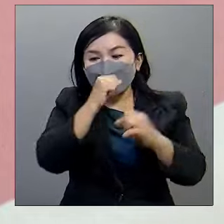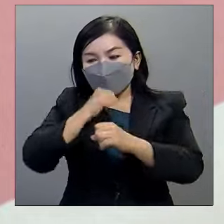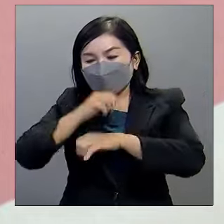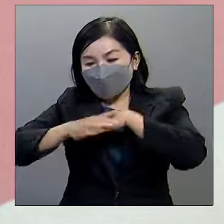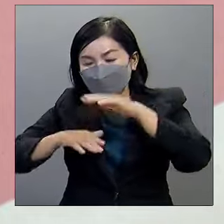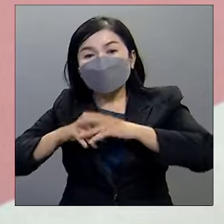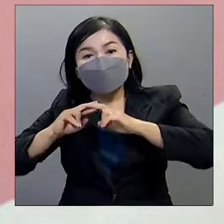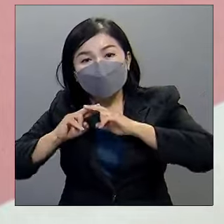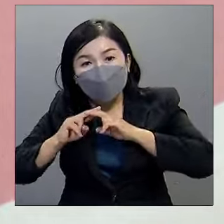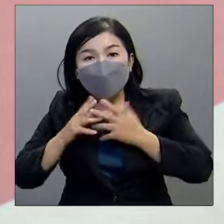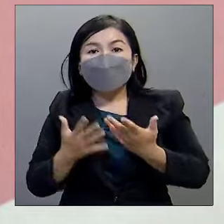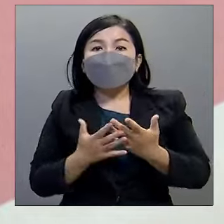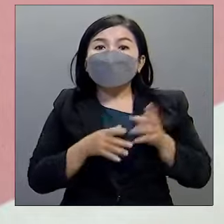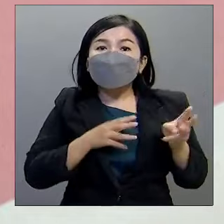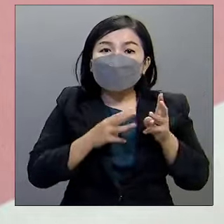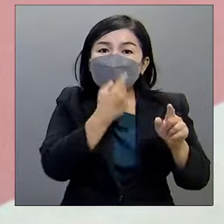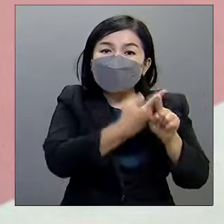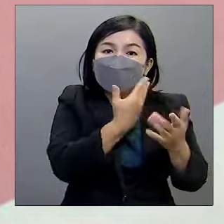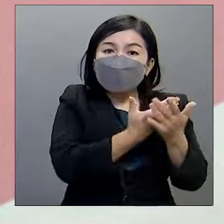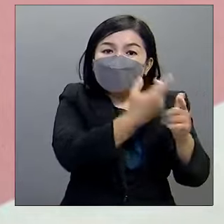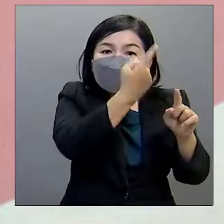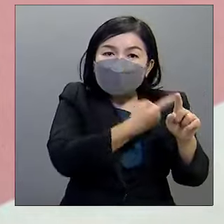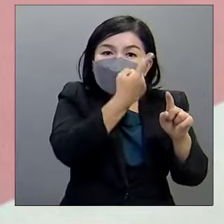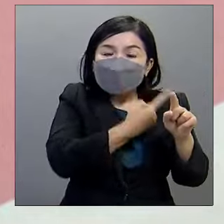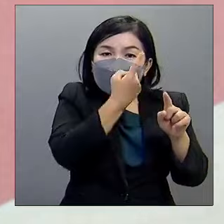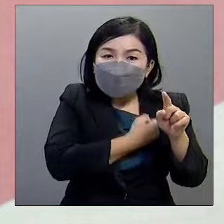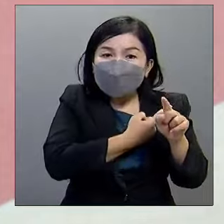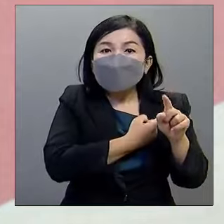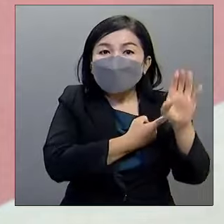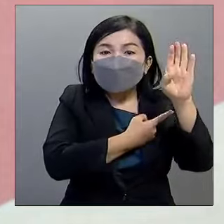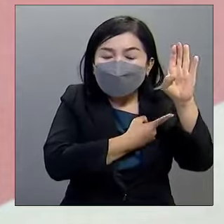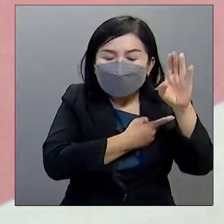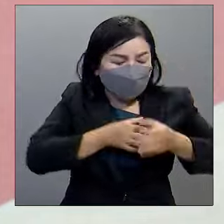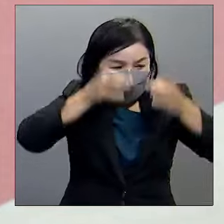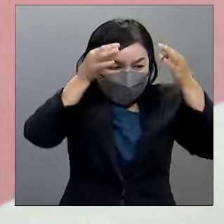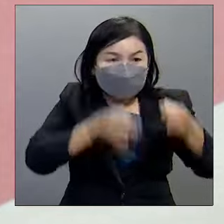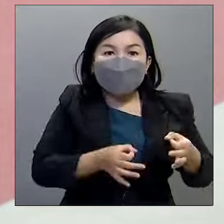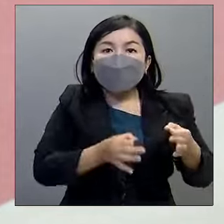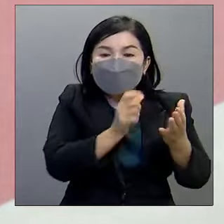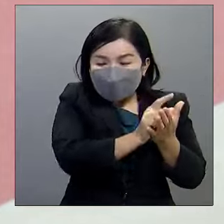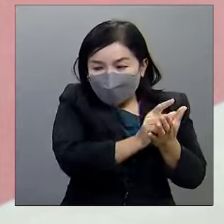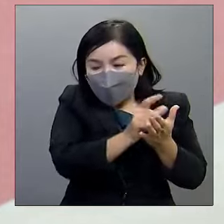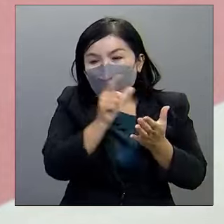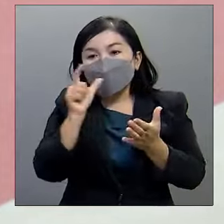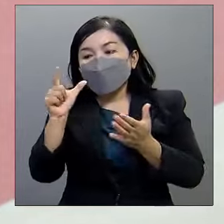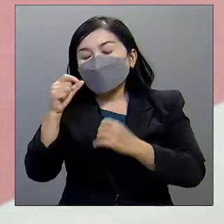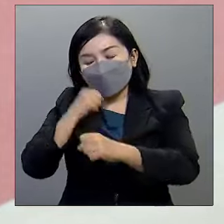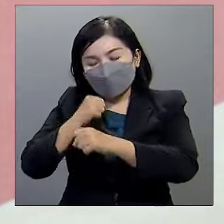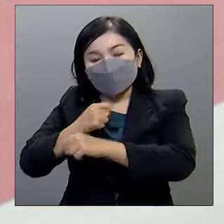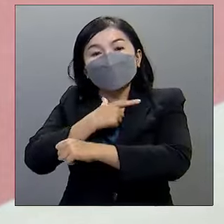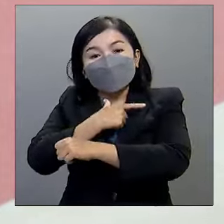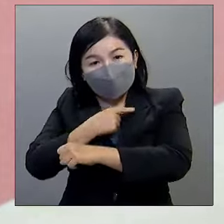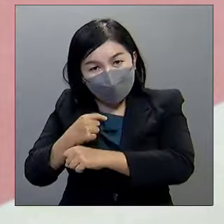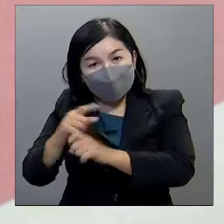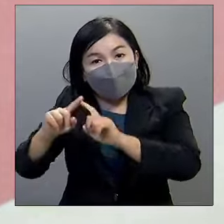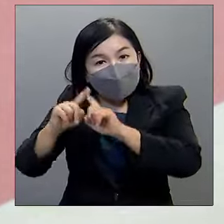ำที่ต้องบอกว่ามันเป็นเซฟโซนของการใช้ชีวิตมาสักช่วงหนึ่งต้องใช้ความกล้าและความคิดพอสมควรนะที่จะก้าวออกมาทำในสิ่งที่เองชอบแต่ก็ต้